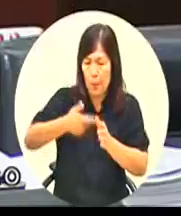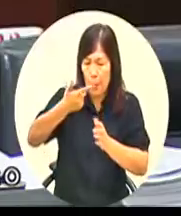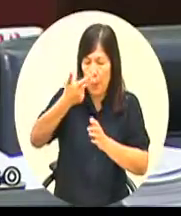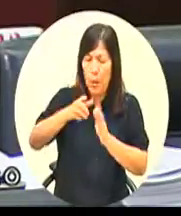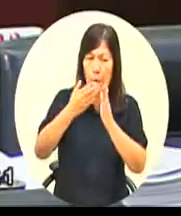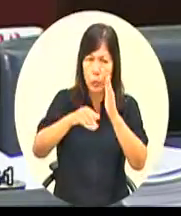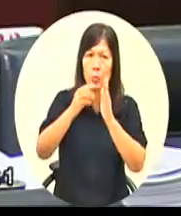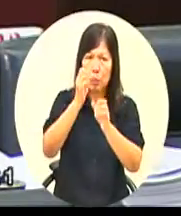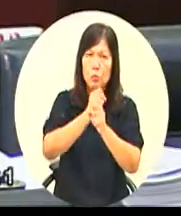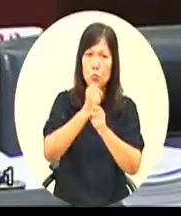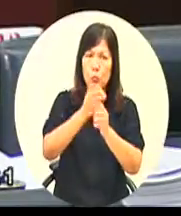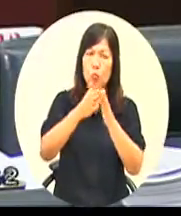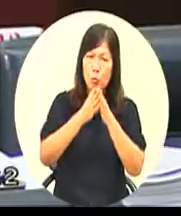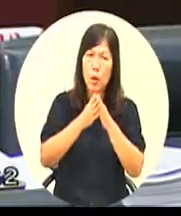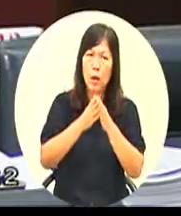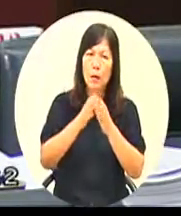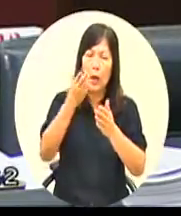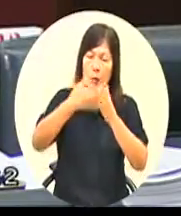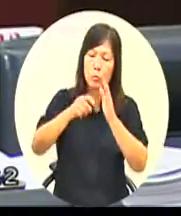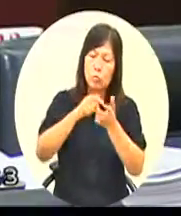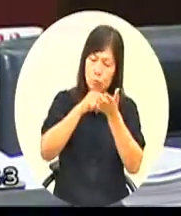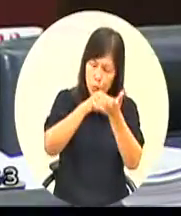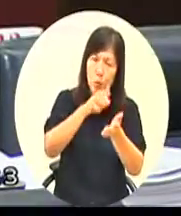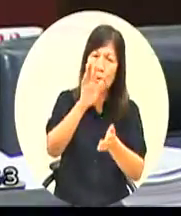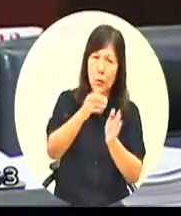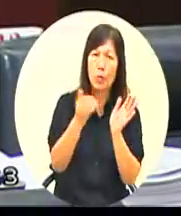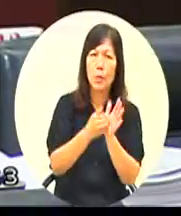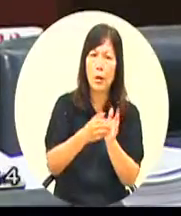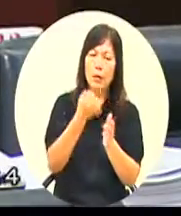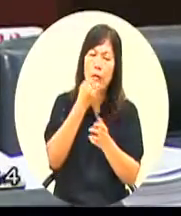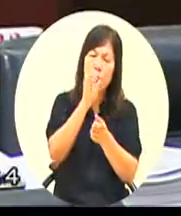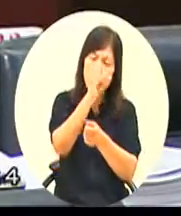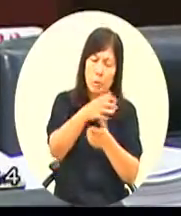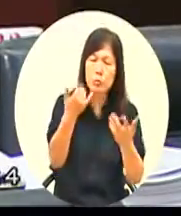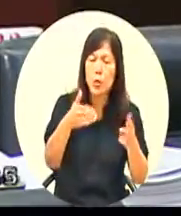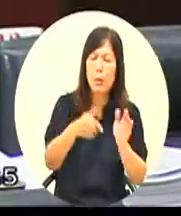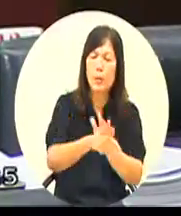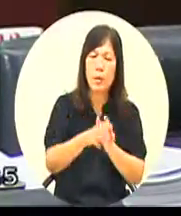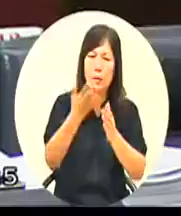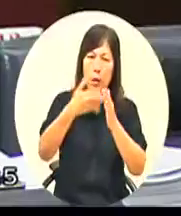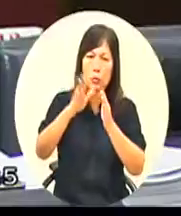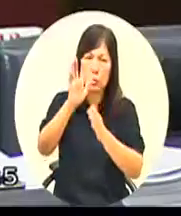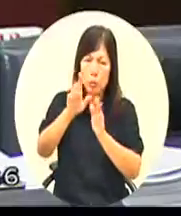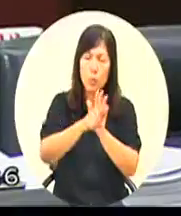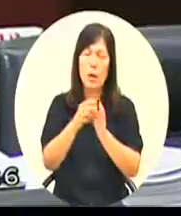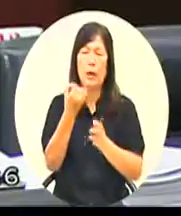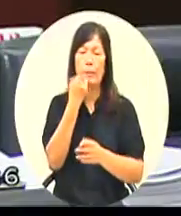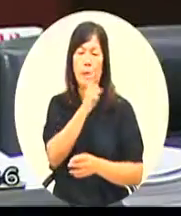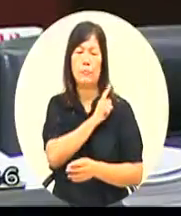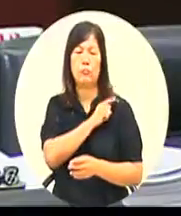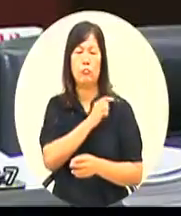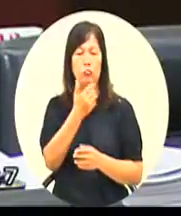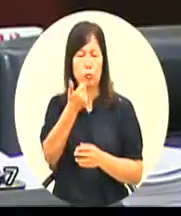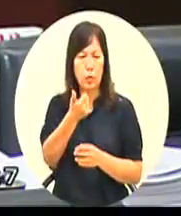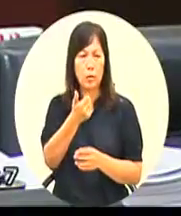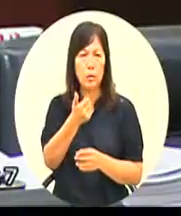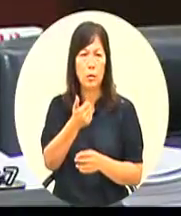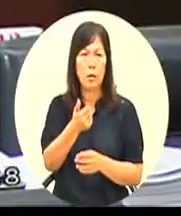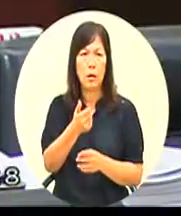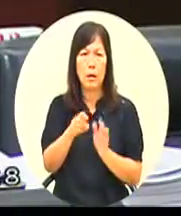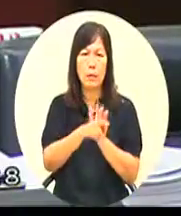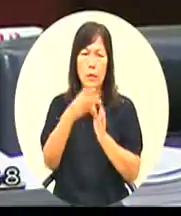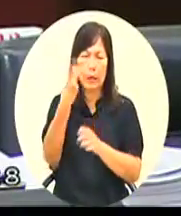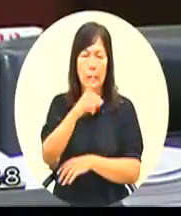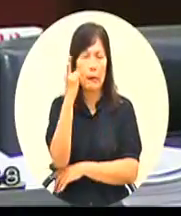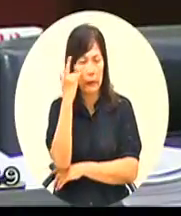么做，学校应该 有学校说他们已经提出申请，但现在都没有消息。 有的学校会把 当然有能干的学校，还有有些学校可能在